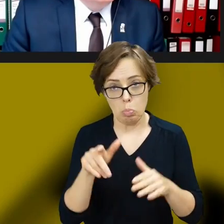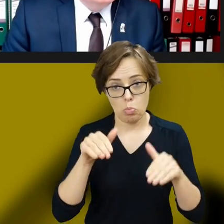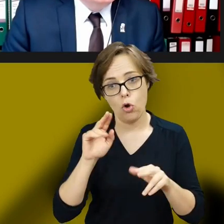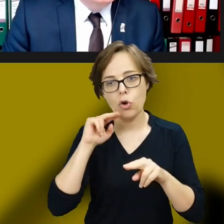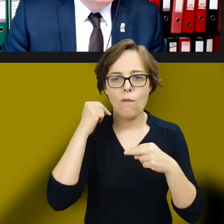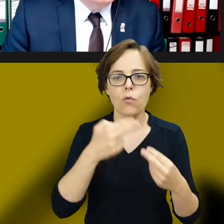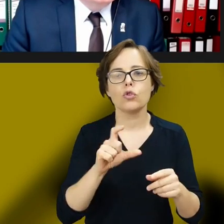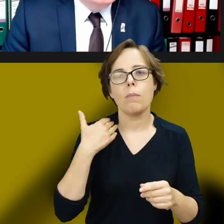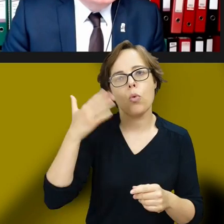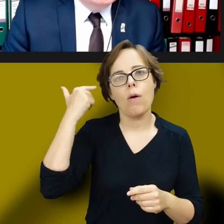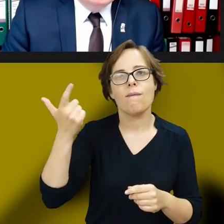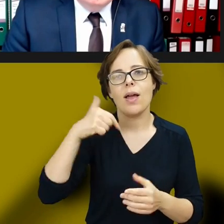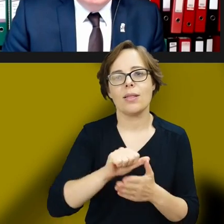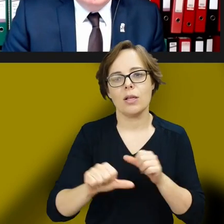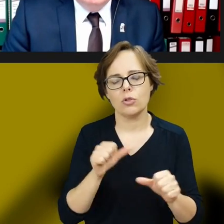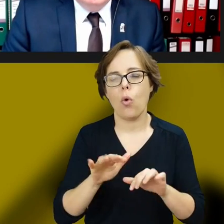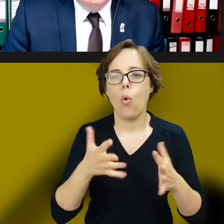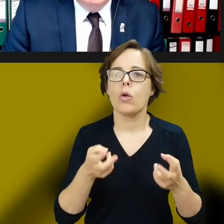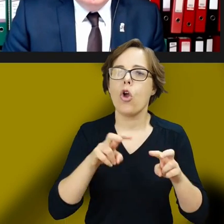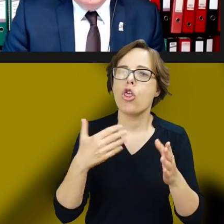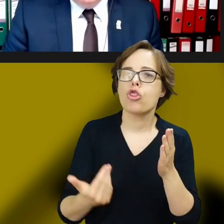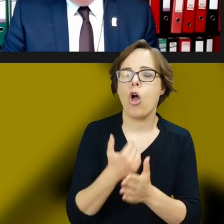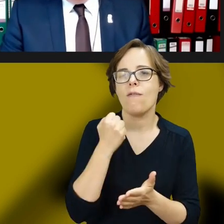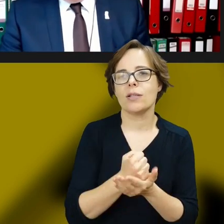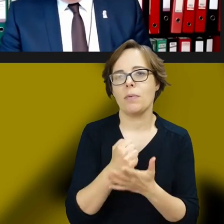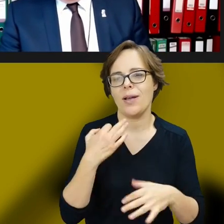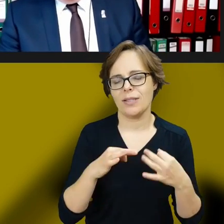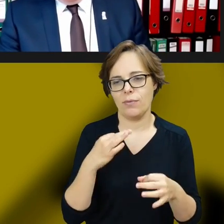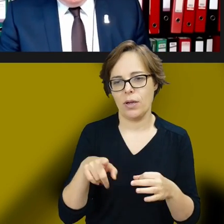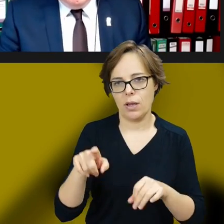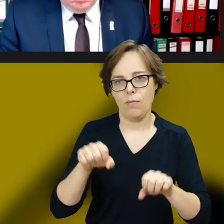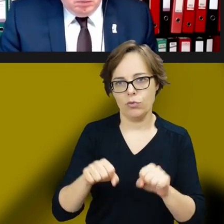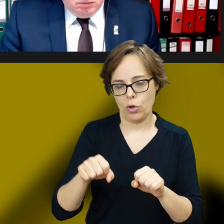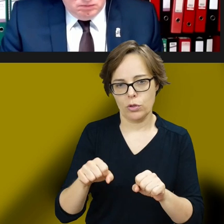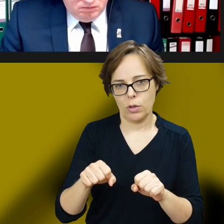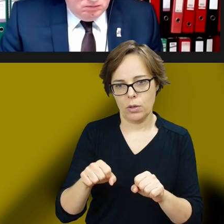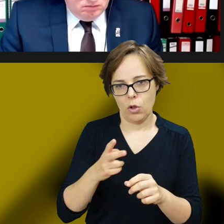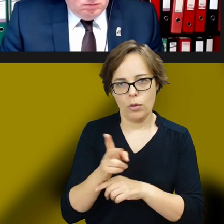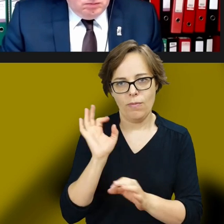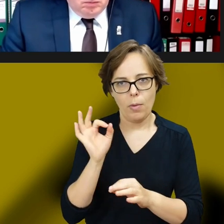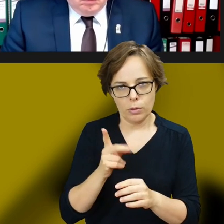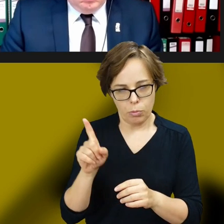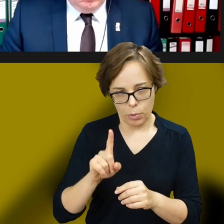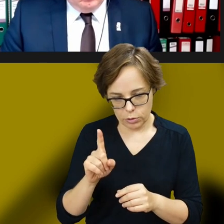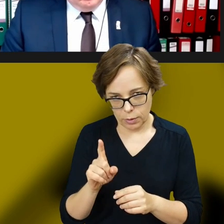czyli tworzymy nową sprawę cywilną w sądzie o dostęp do informacji publicznej. Po drugie,